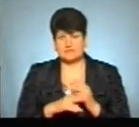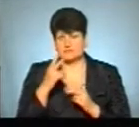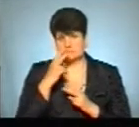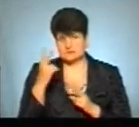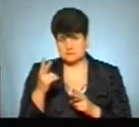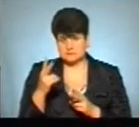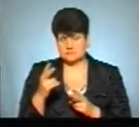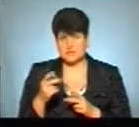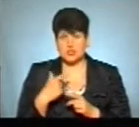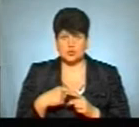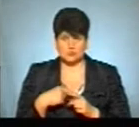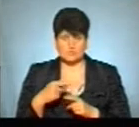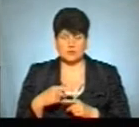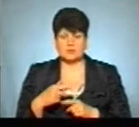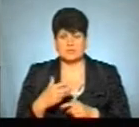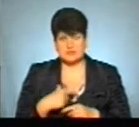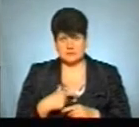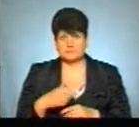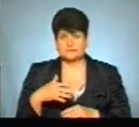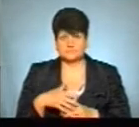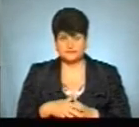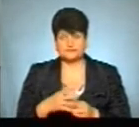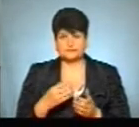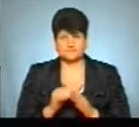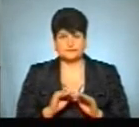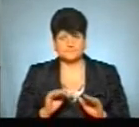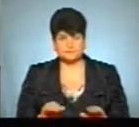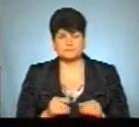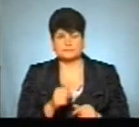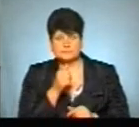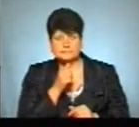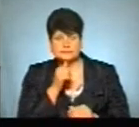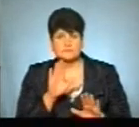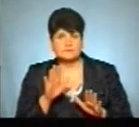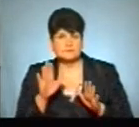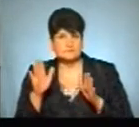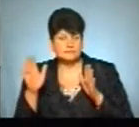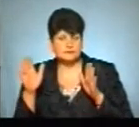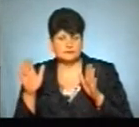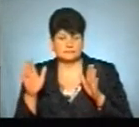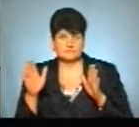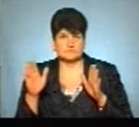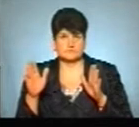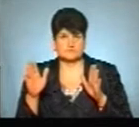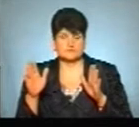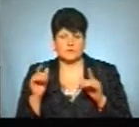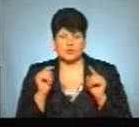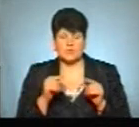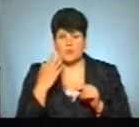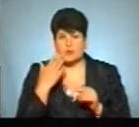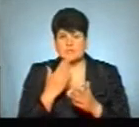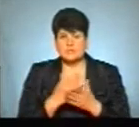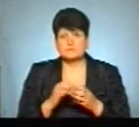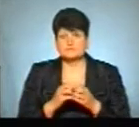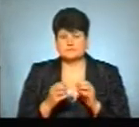собі ідентифікувати для себе і для своїх діток. І пробувати в моментах, чи тоді, коли є якісь